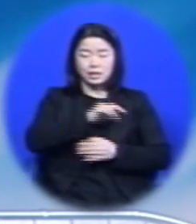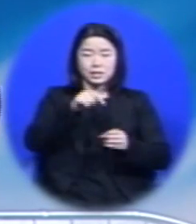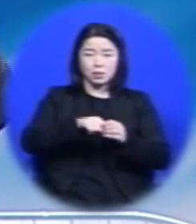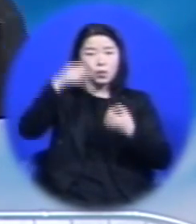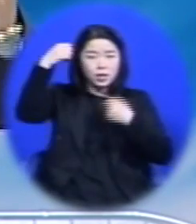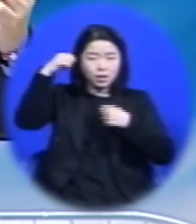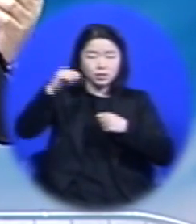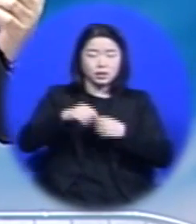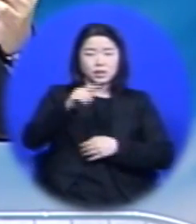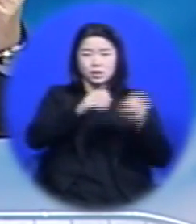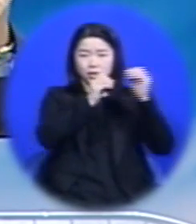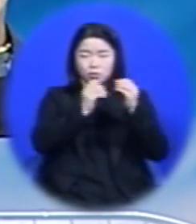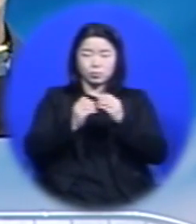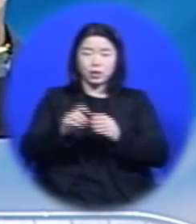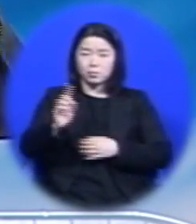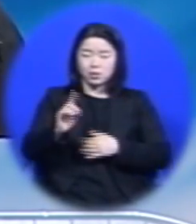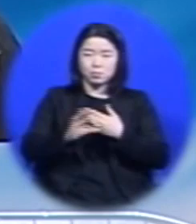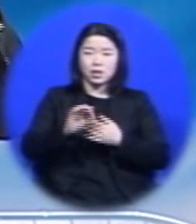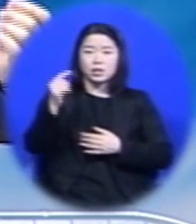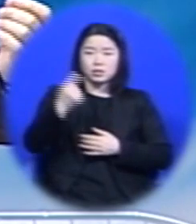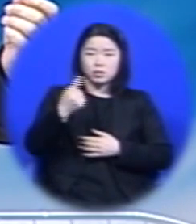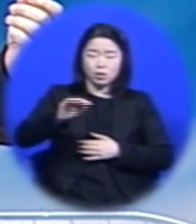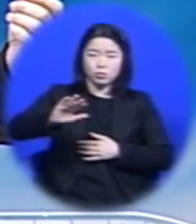연극의 유례는 18